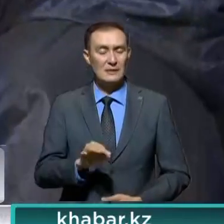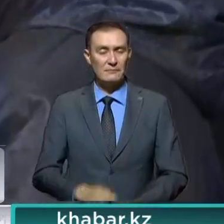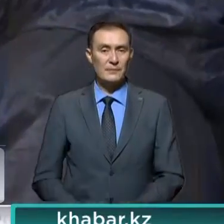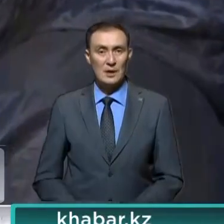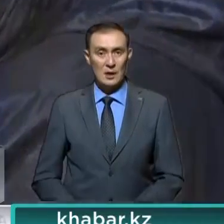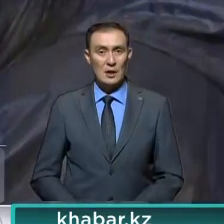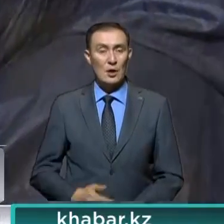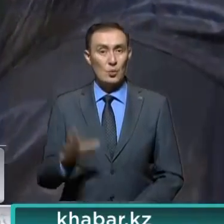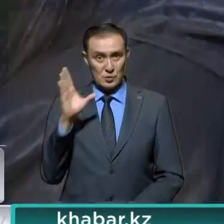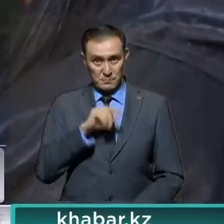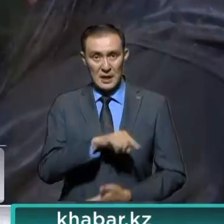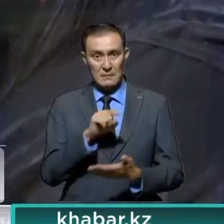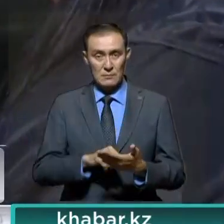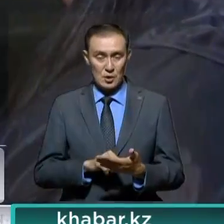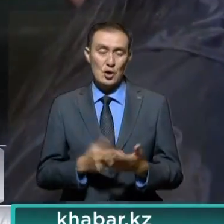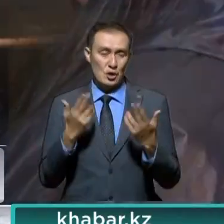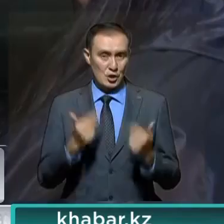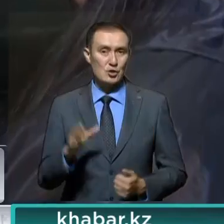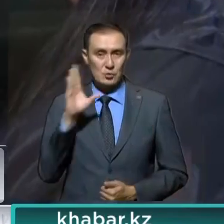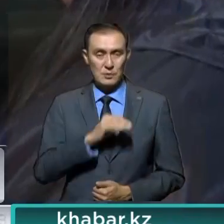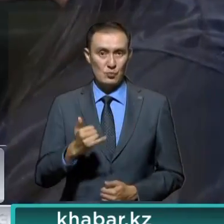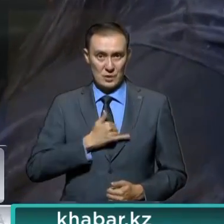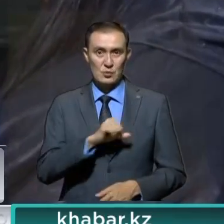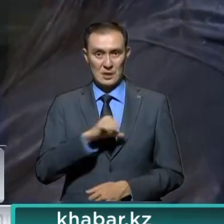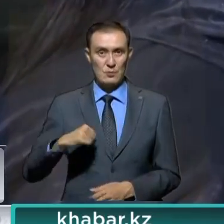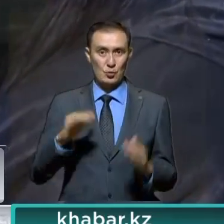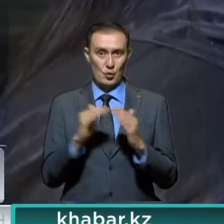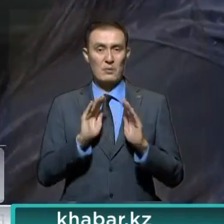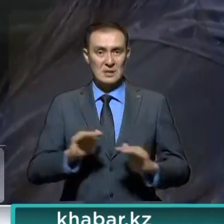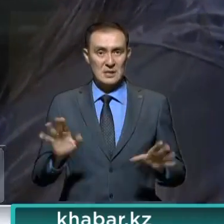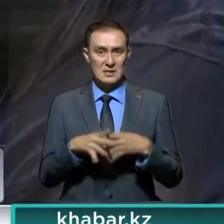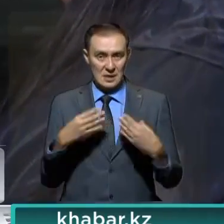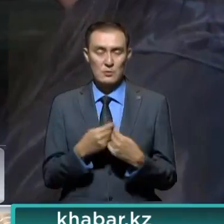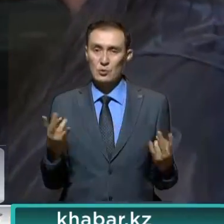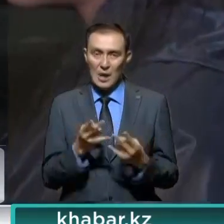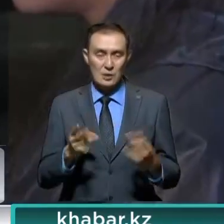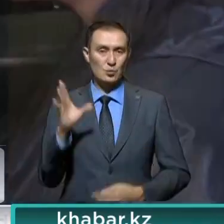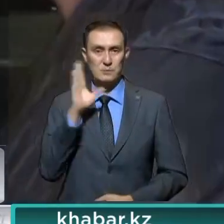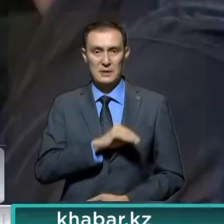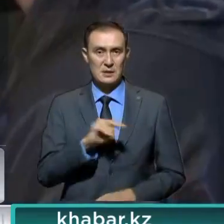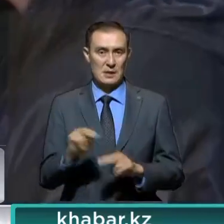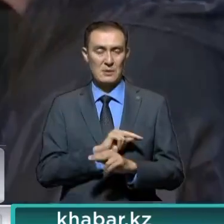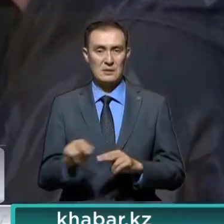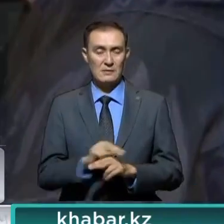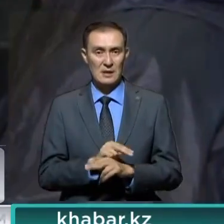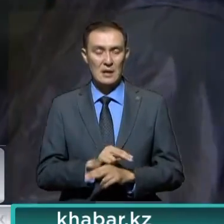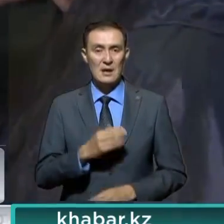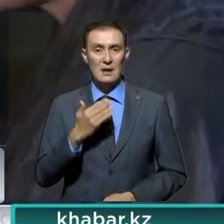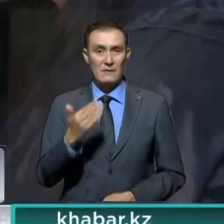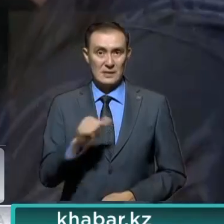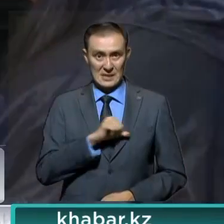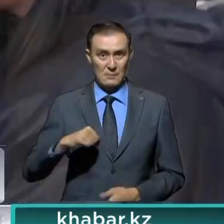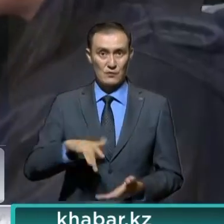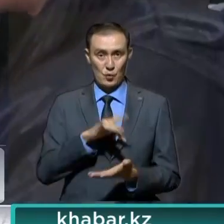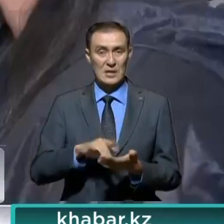думаете, успеем? Конечно. Зиме? Конечно, мы дети у нас дома. По-любому надо успеть. А вы сами из